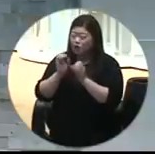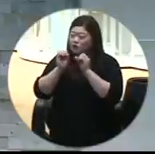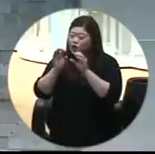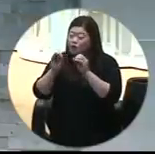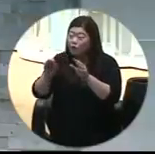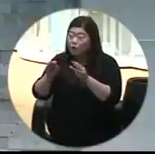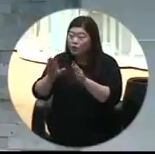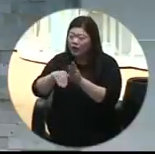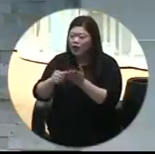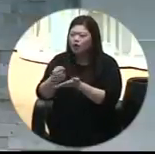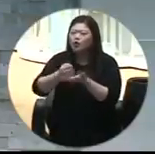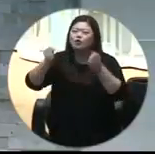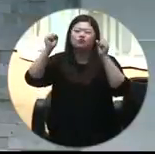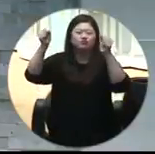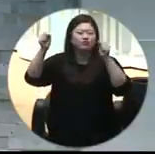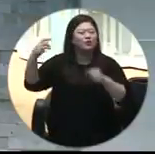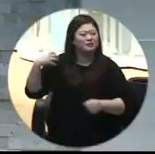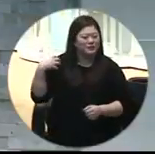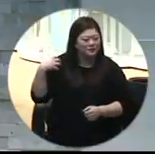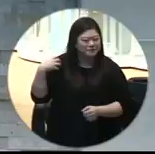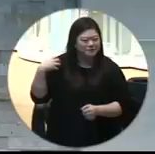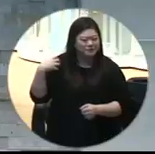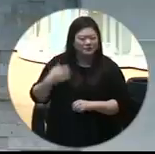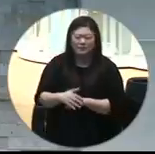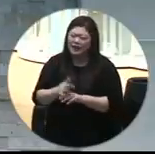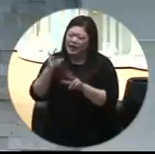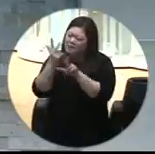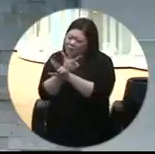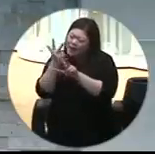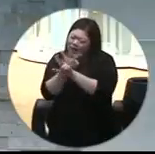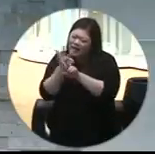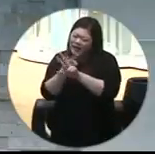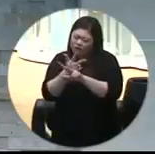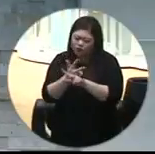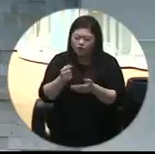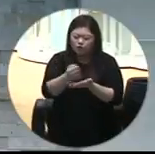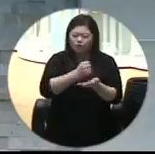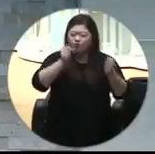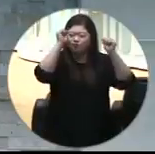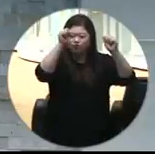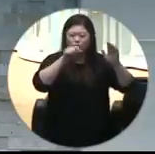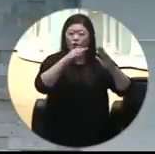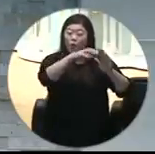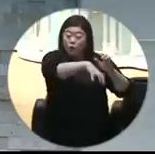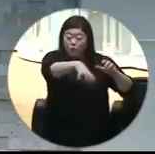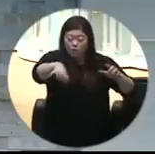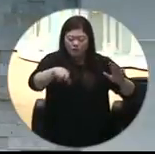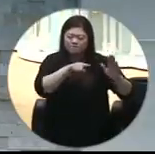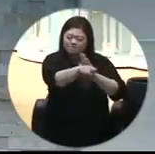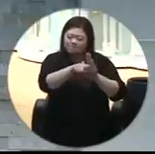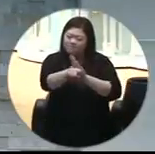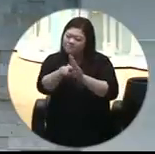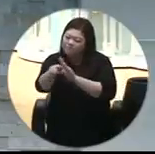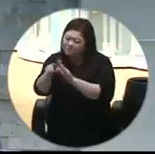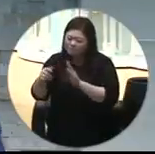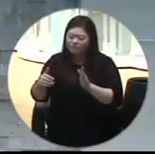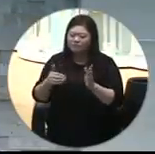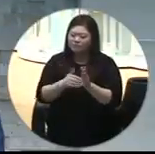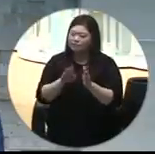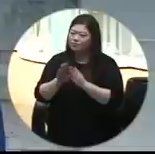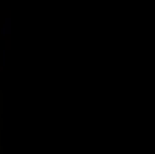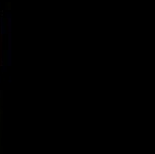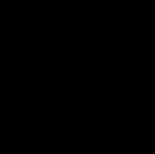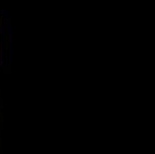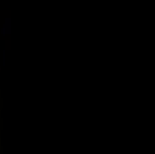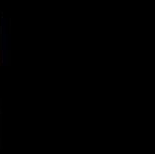무속 사역을 하고 있다. 매주일 한두 번씩 무속 사역을 나가. 그래서 내한테 보낸 거예요. 함회담 때